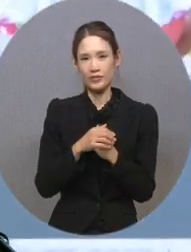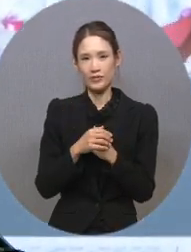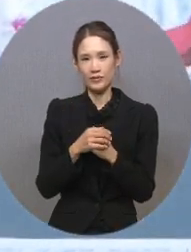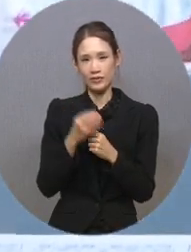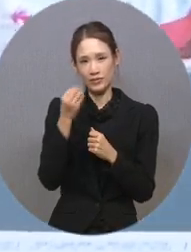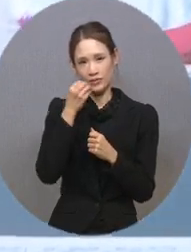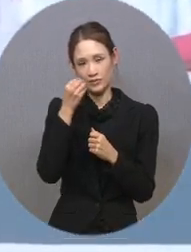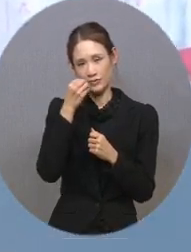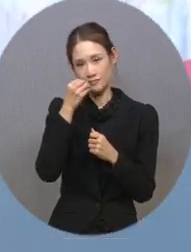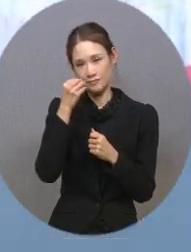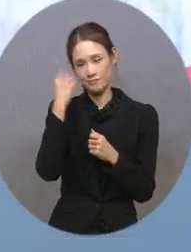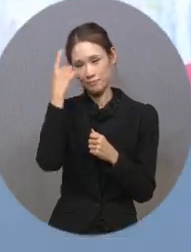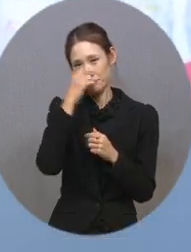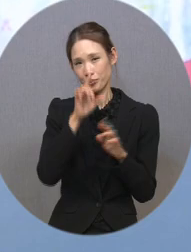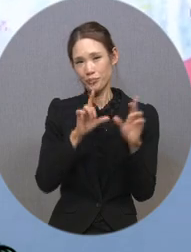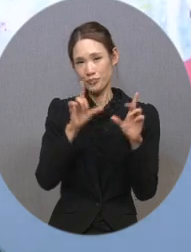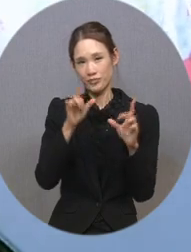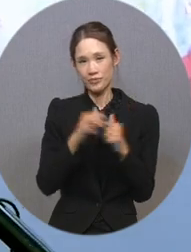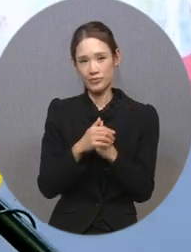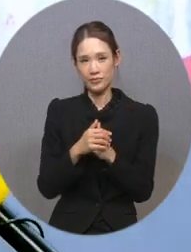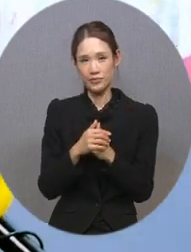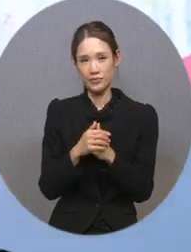고사다 표정! 고사다 표정! 표정!